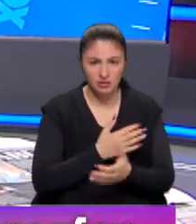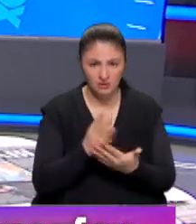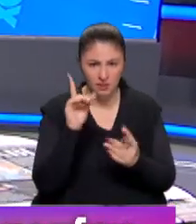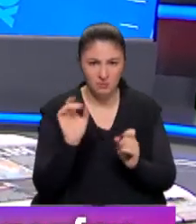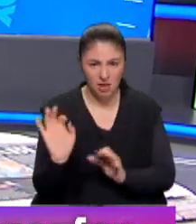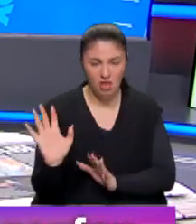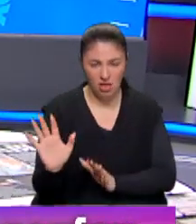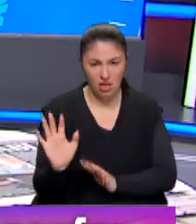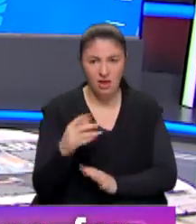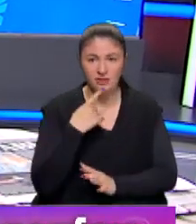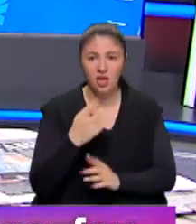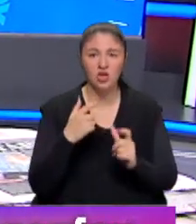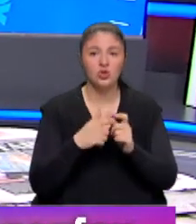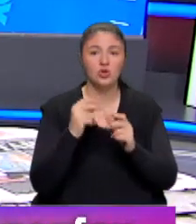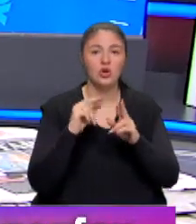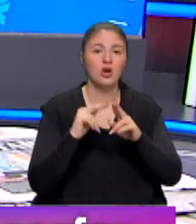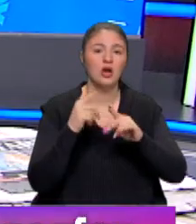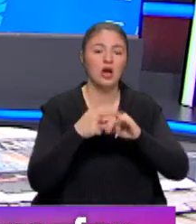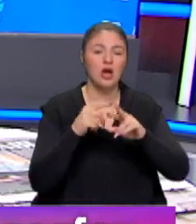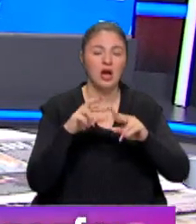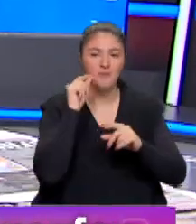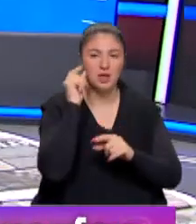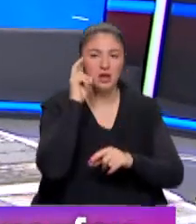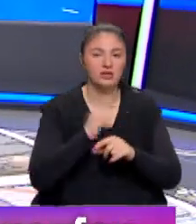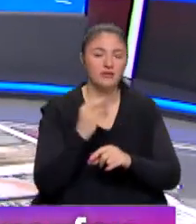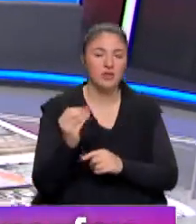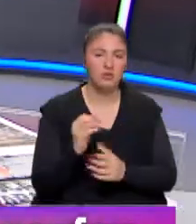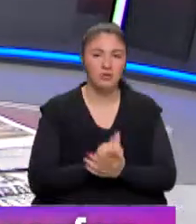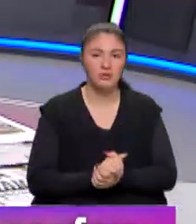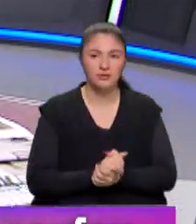mı ediversinler diye Gökhan Günaydın hatırlatıyor.